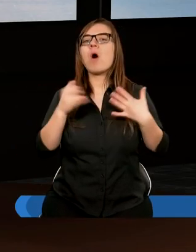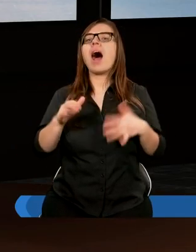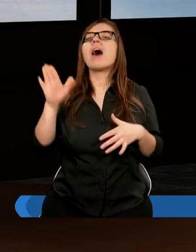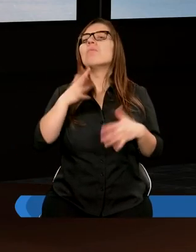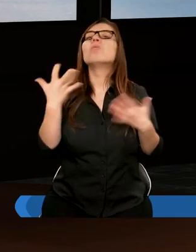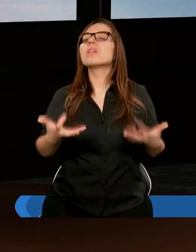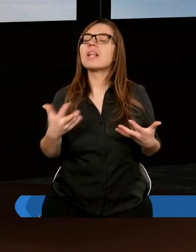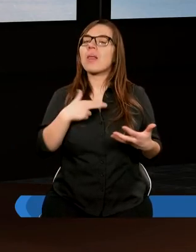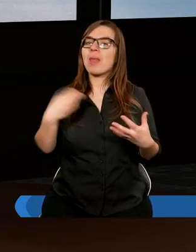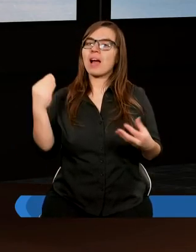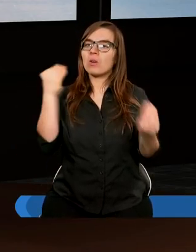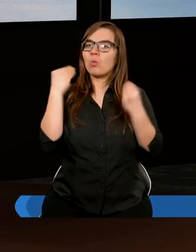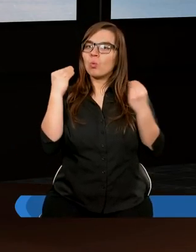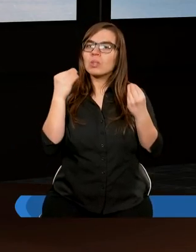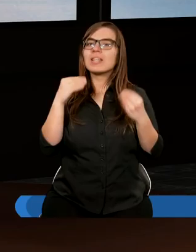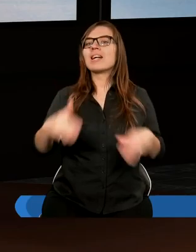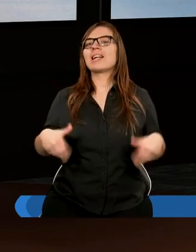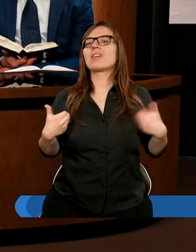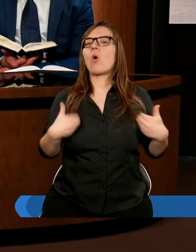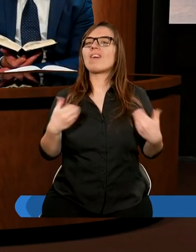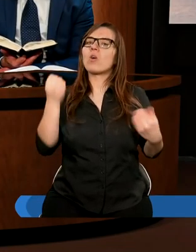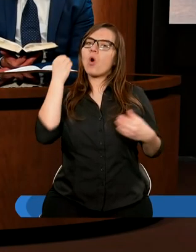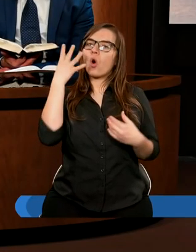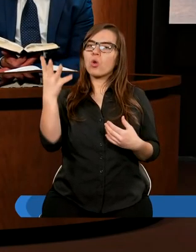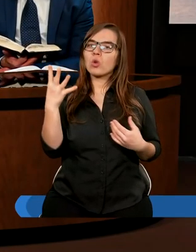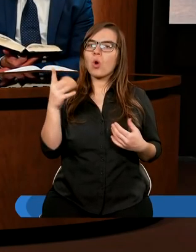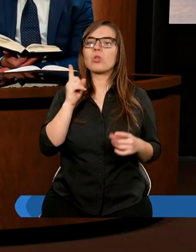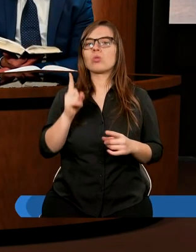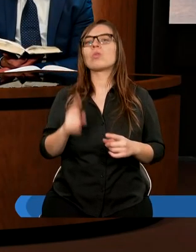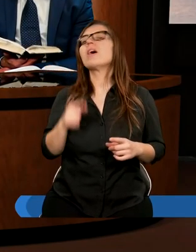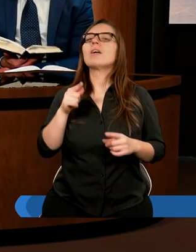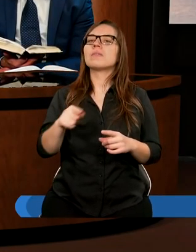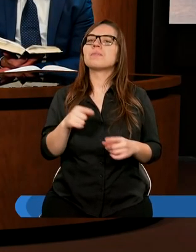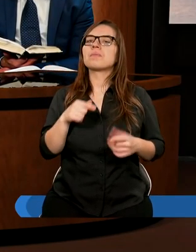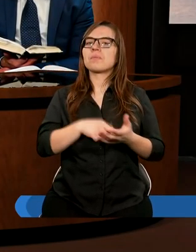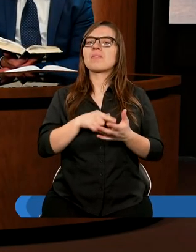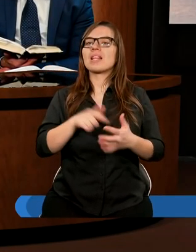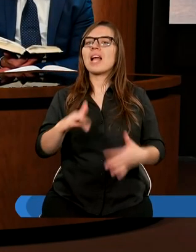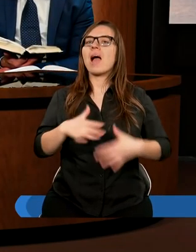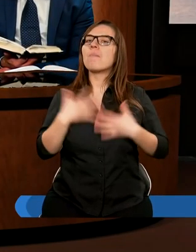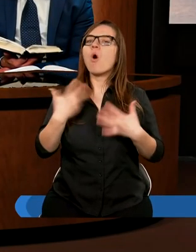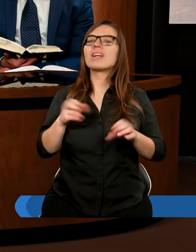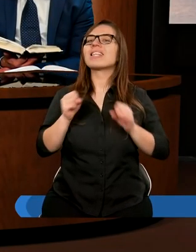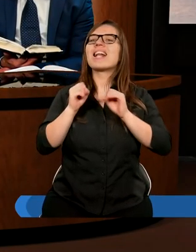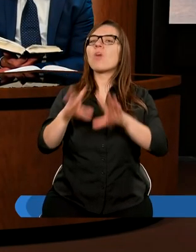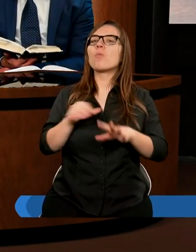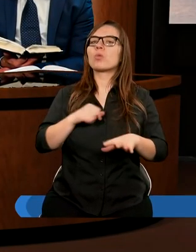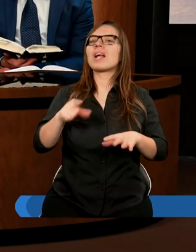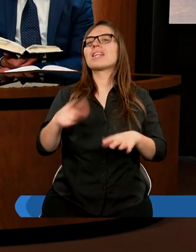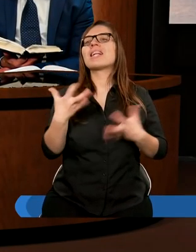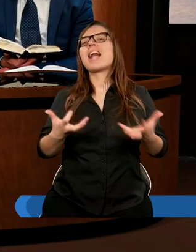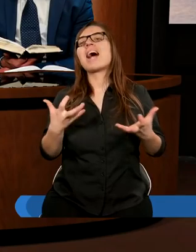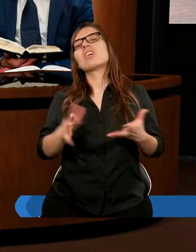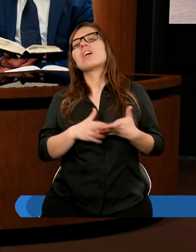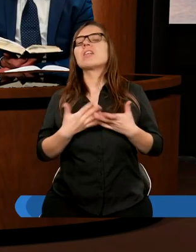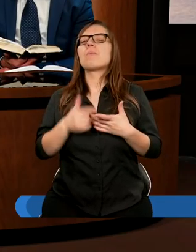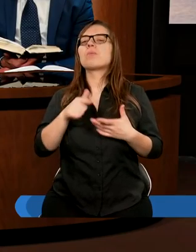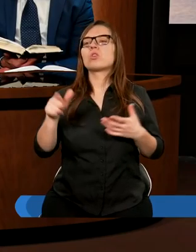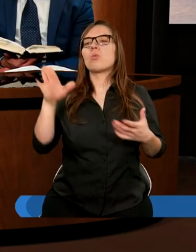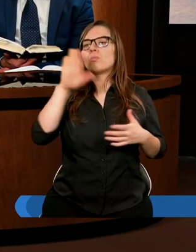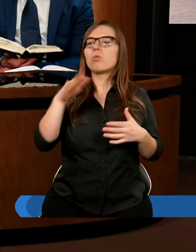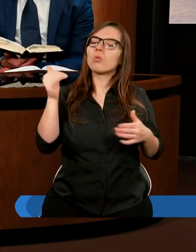chce nas uczyć zdrowego rozsądku i opanowania tych właśnie emocji i zachcianek. I to tego wszystkiego Bóg